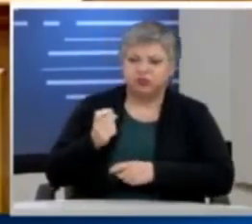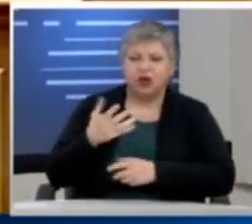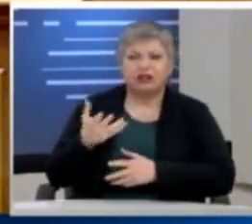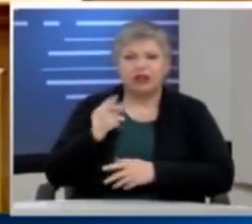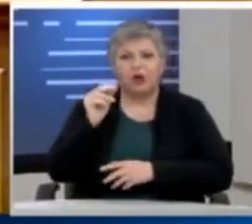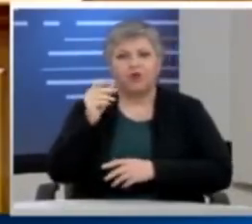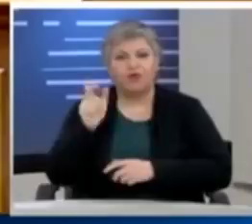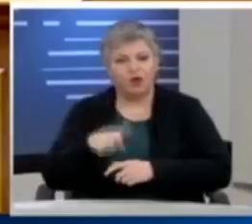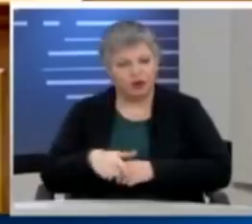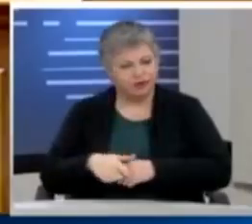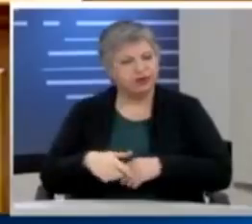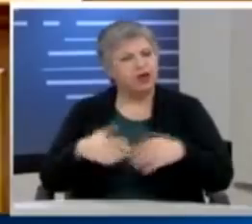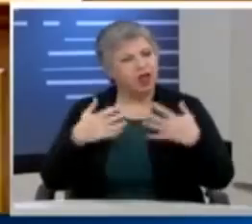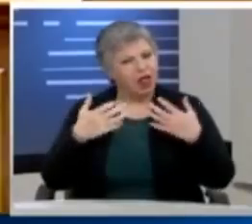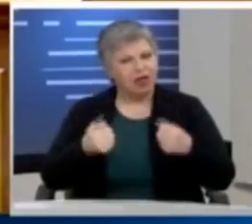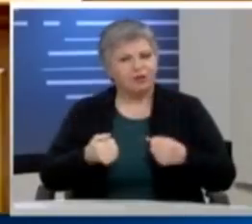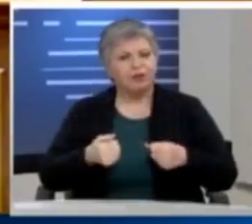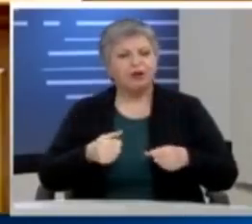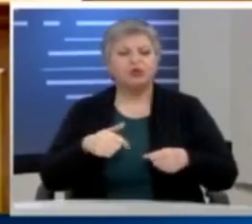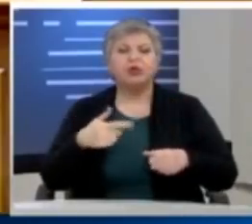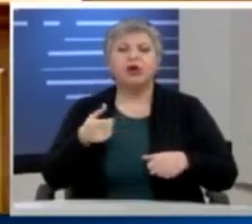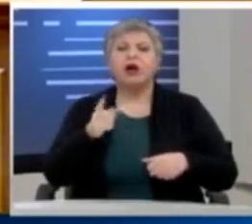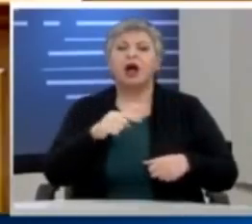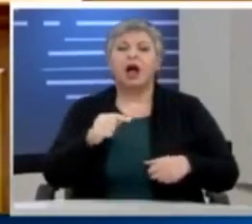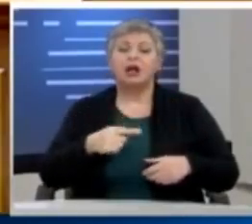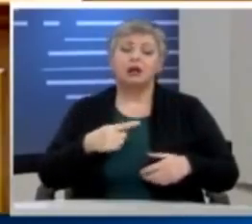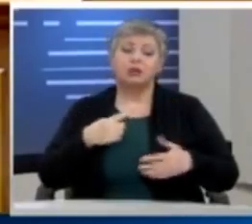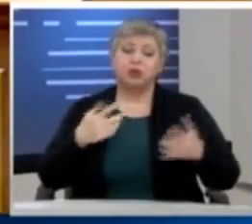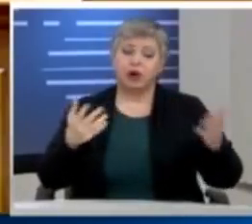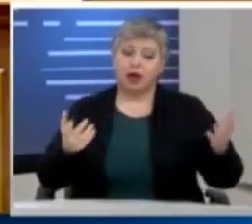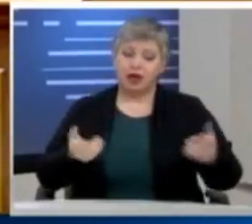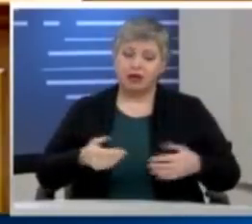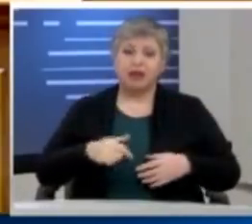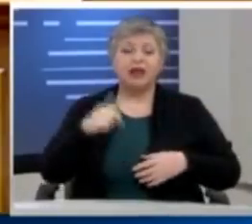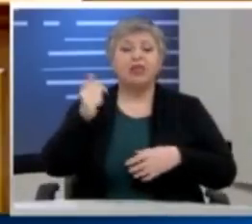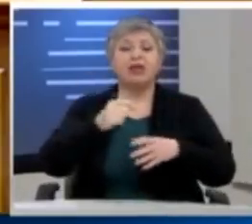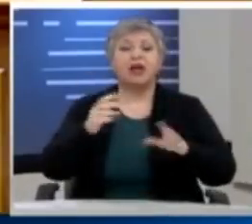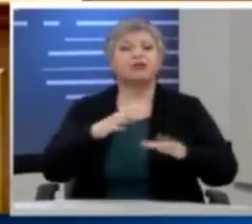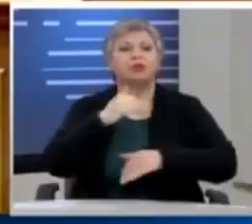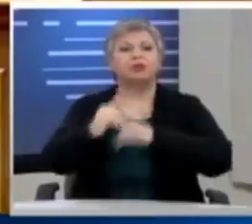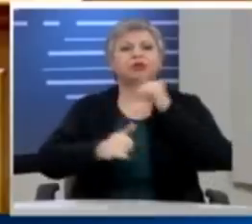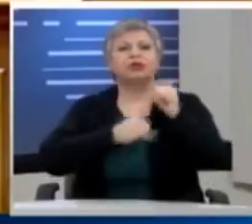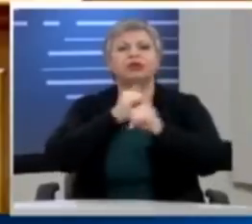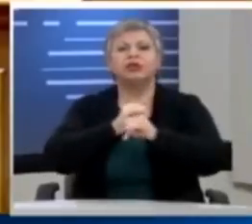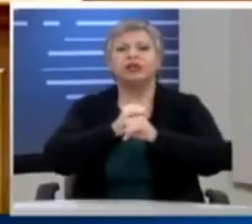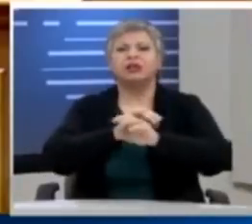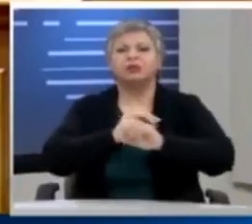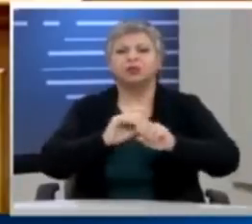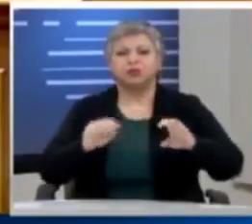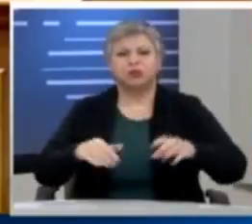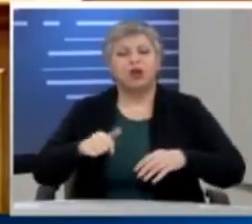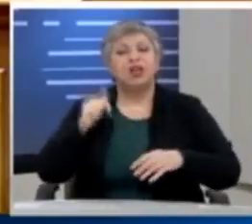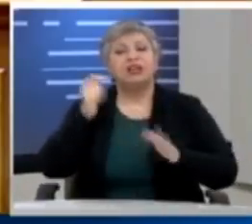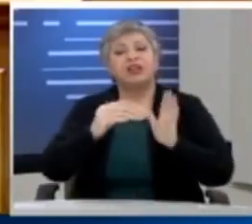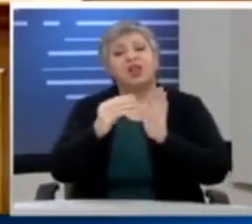επιχειρήματα, εντός εισαγωγικών επιχειρήματα μάλιστα, τα διάφορα τρόλ του διαδικτύου, τα διάφορα αρθρίδια